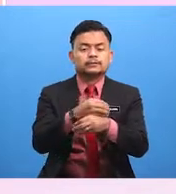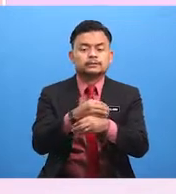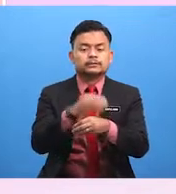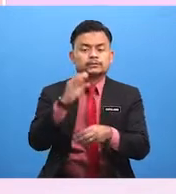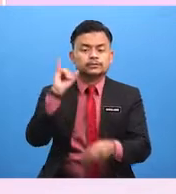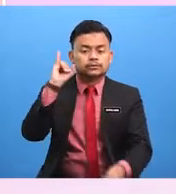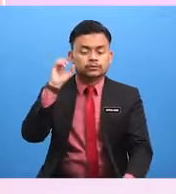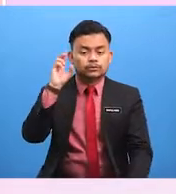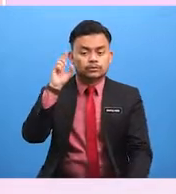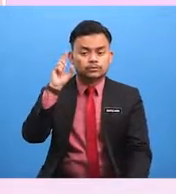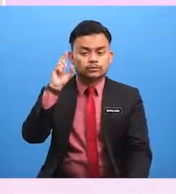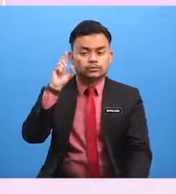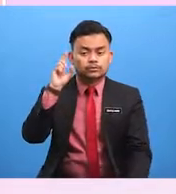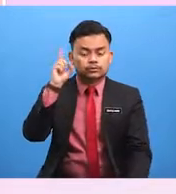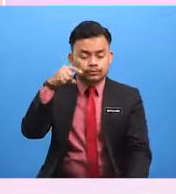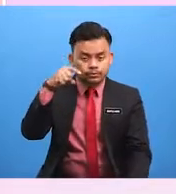disepak.